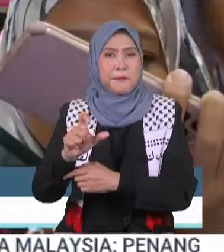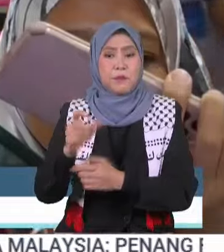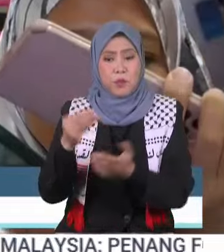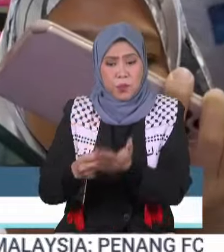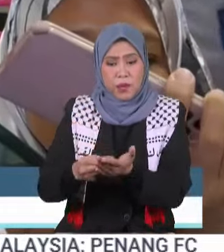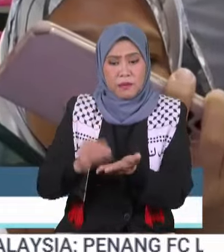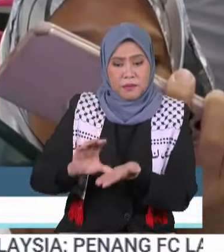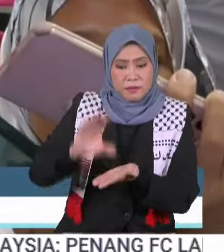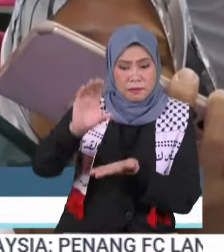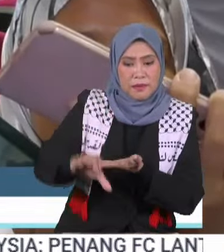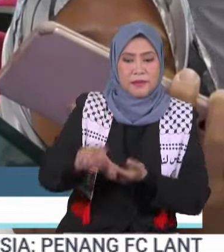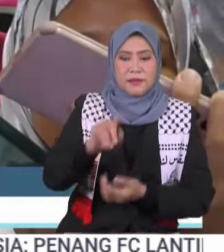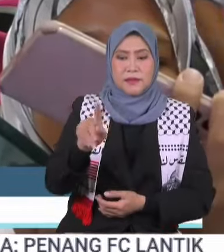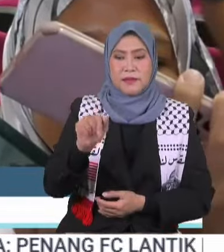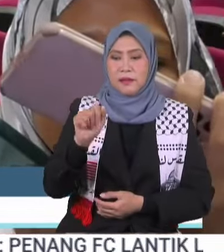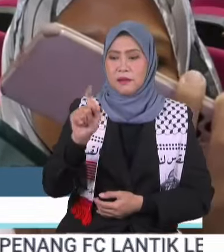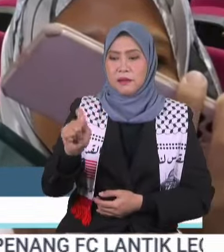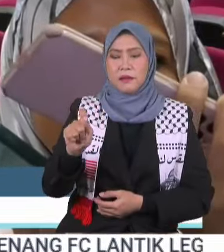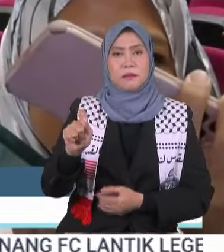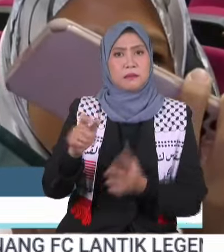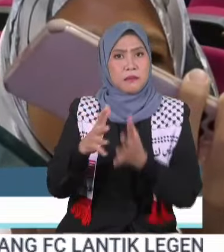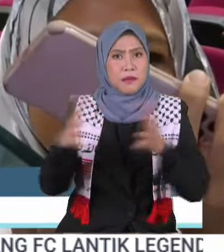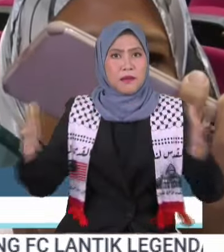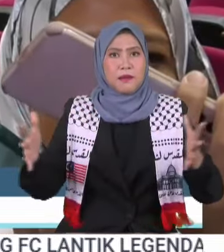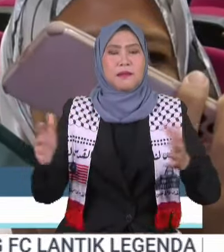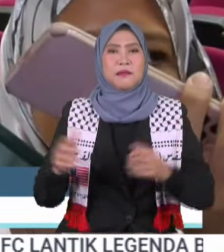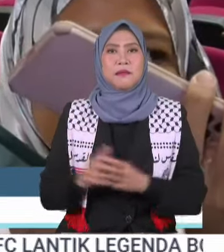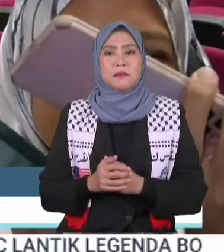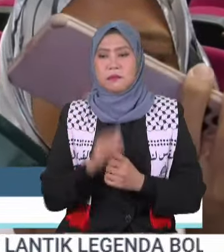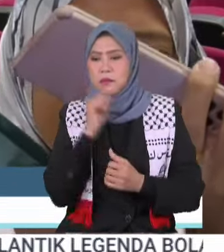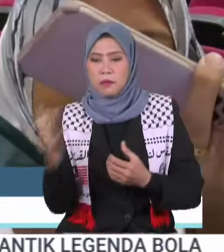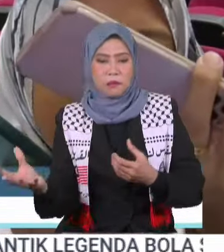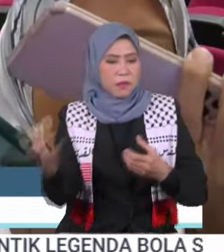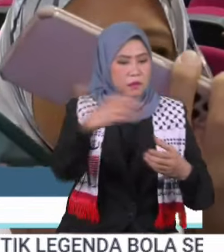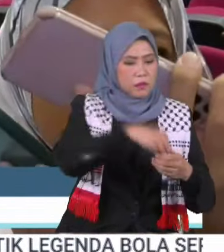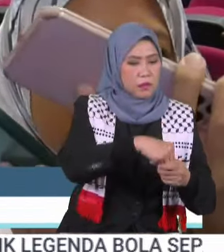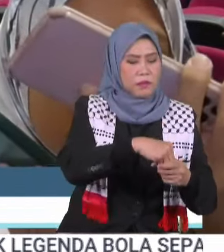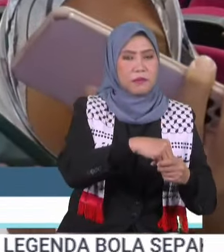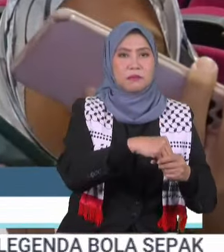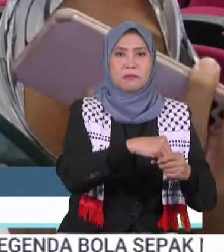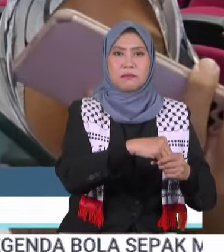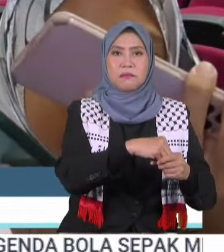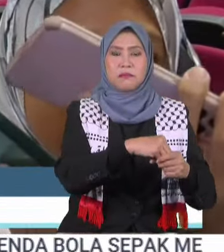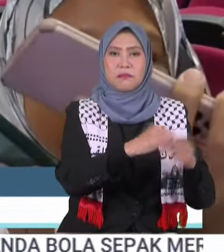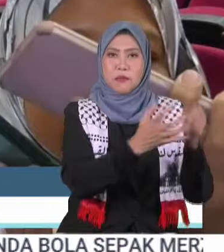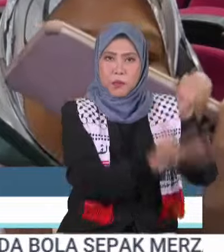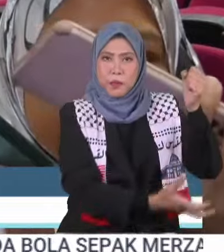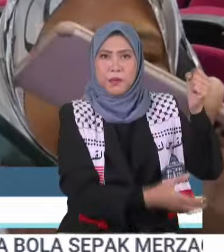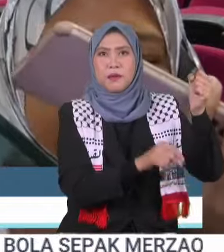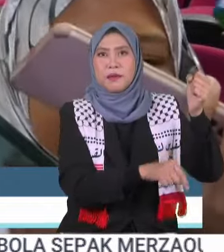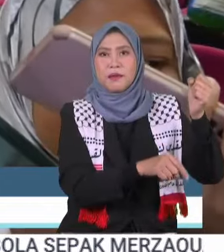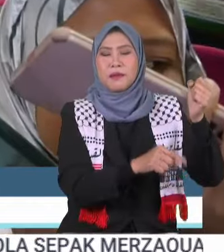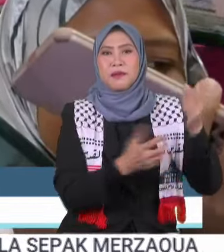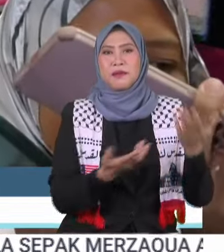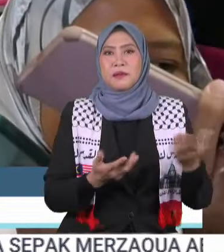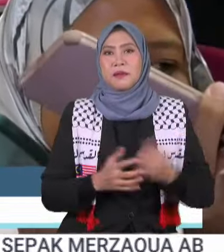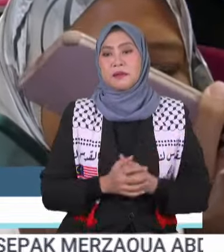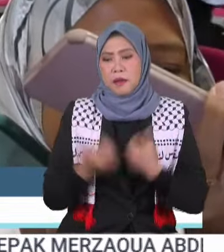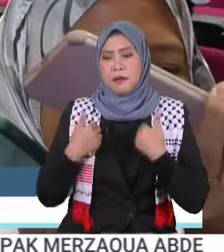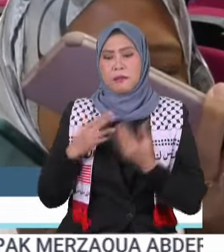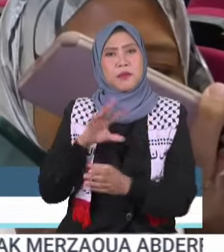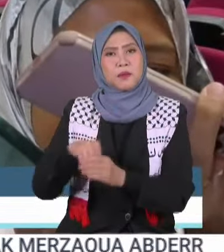besar. Tidak dimasukkan ke dalam lembaga zakat mereka. Termasuk juga Selangor, tetapi tidaklah